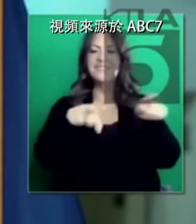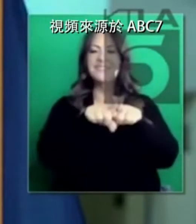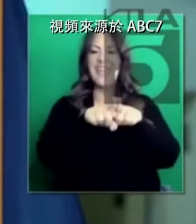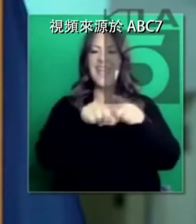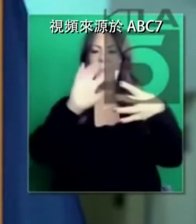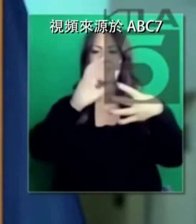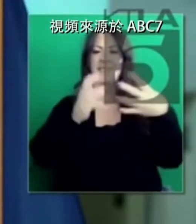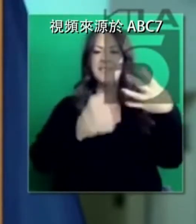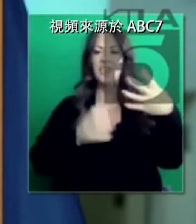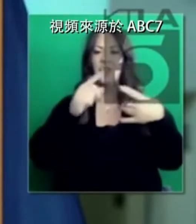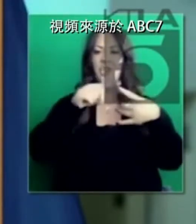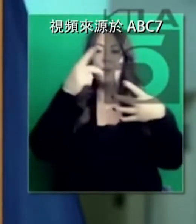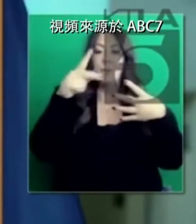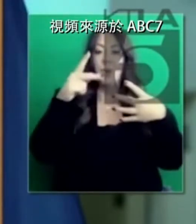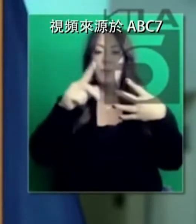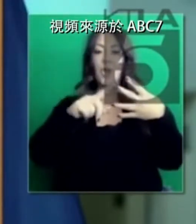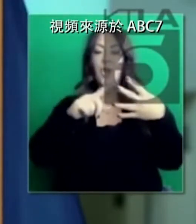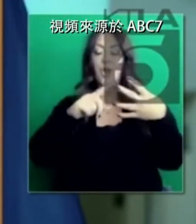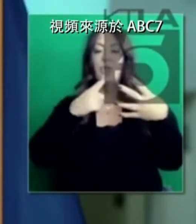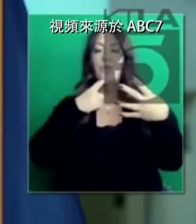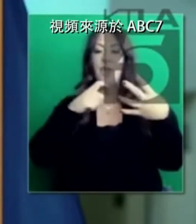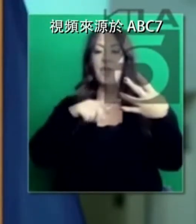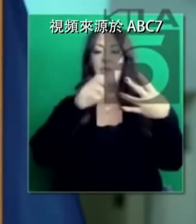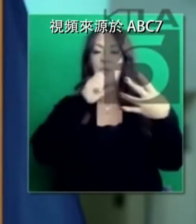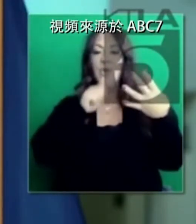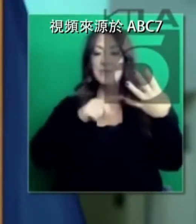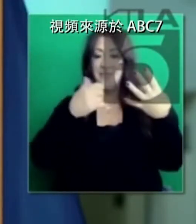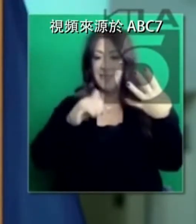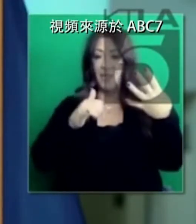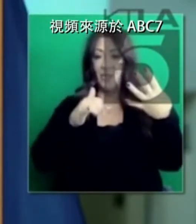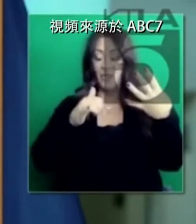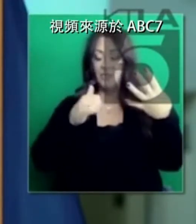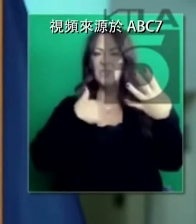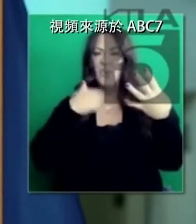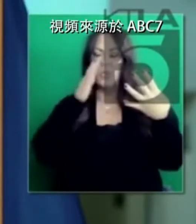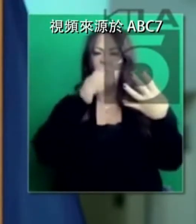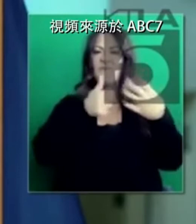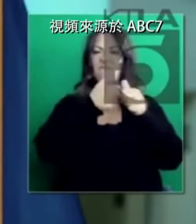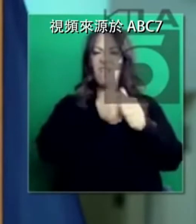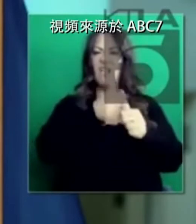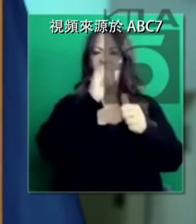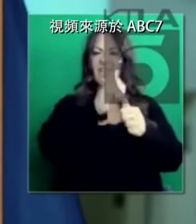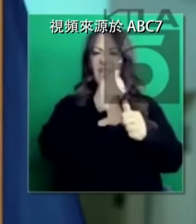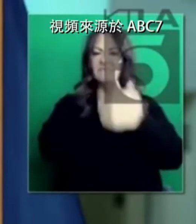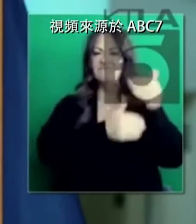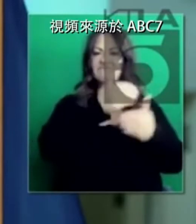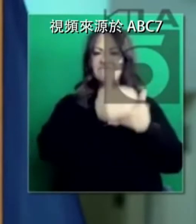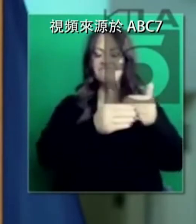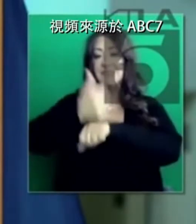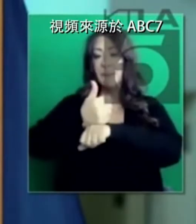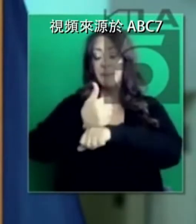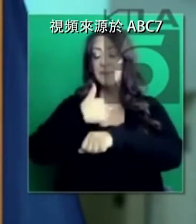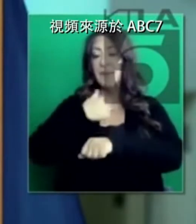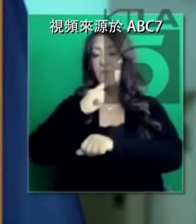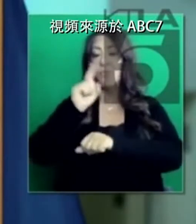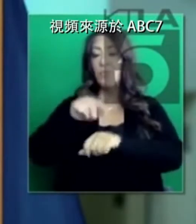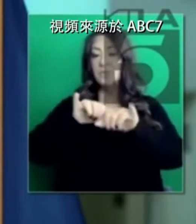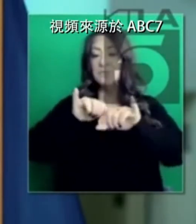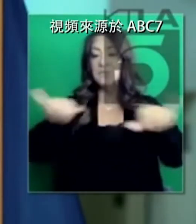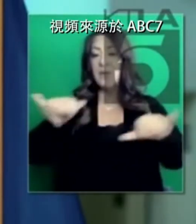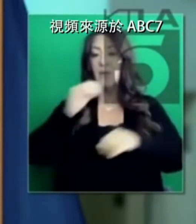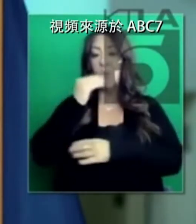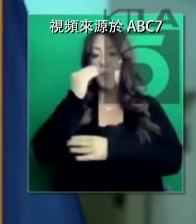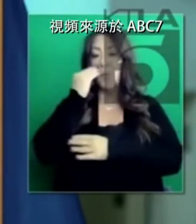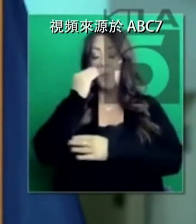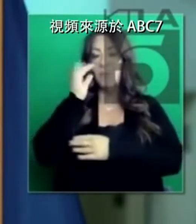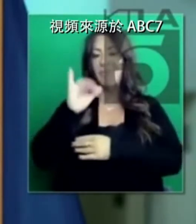监护病房容量以及疫苗接种情况都有所改善，但目前南加州地区的 ICU 容量依旧低于